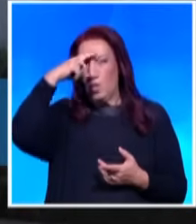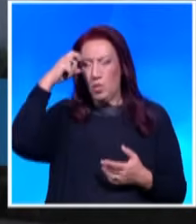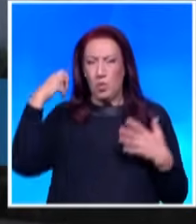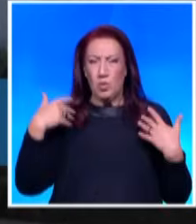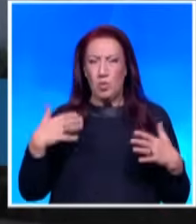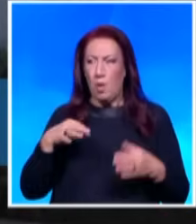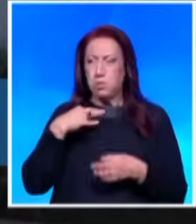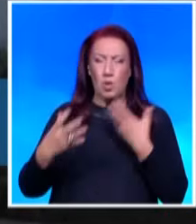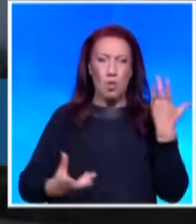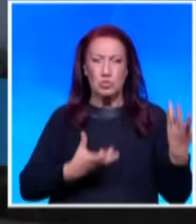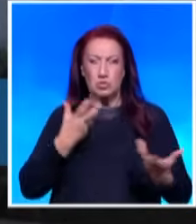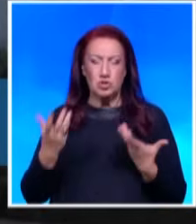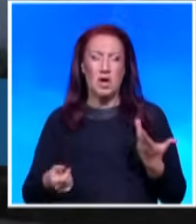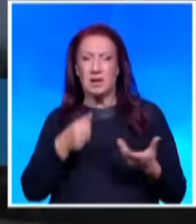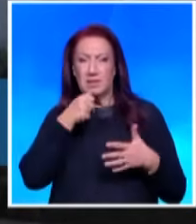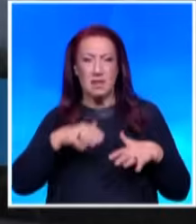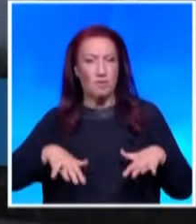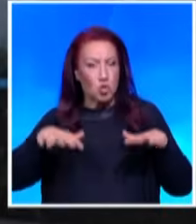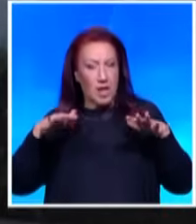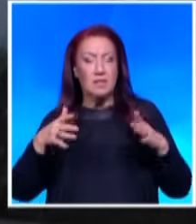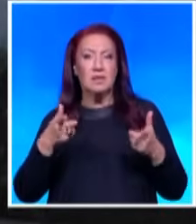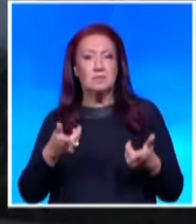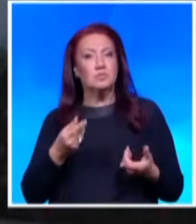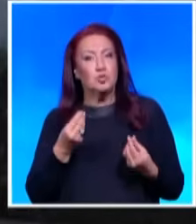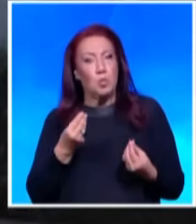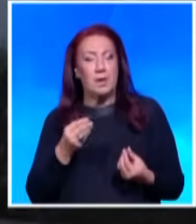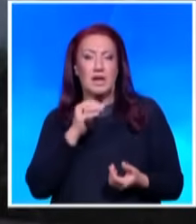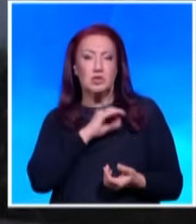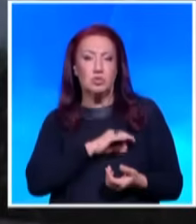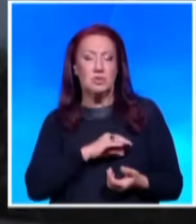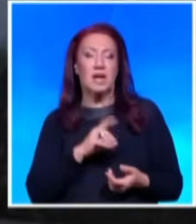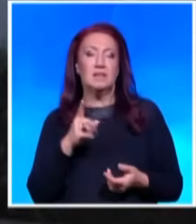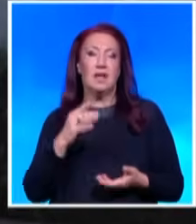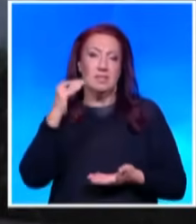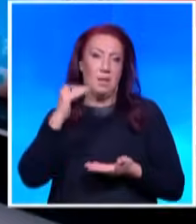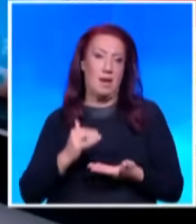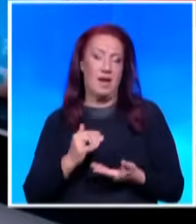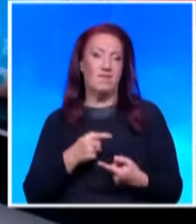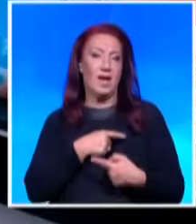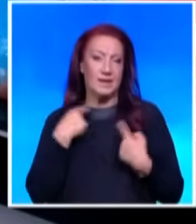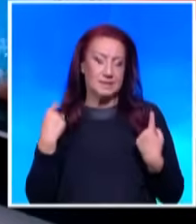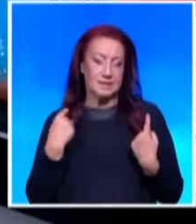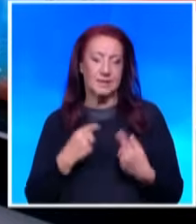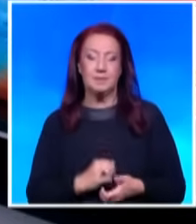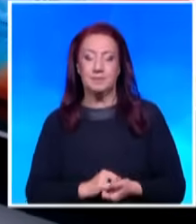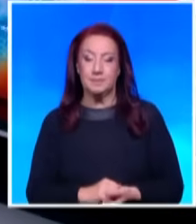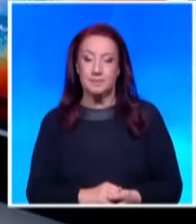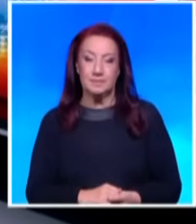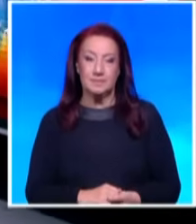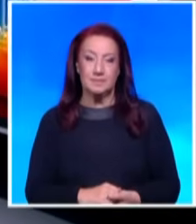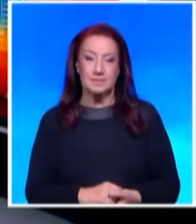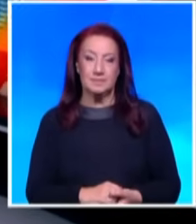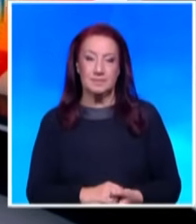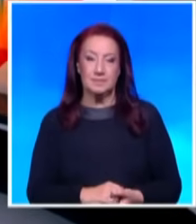през последните месеци, и даде добър резултат за минимизиране на риска. Благодаря на кореспондента ни в